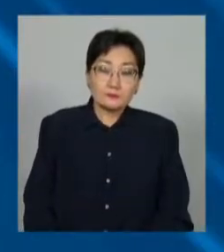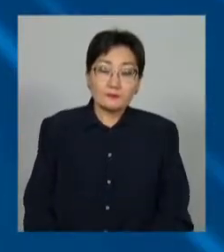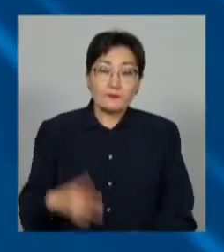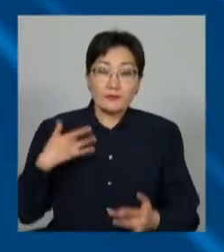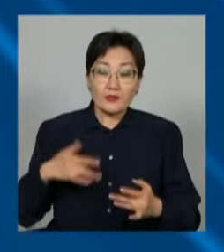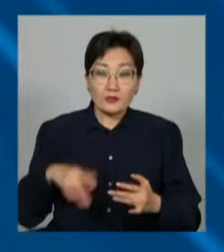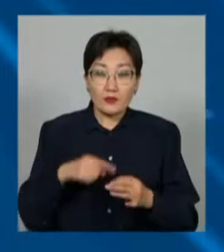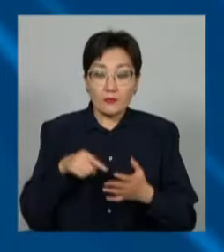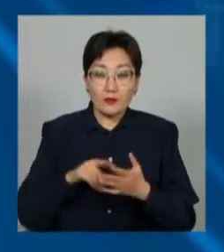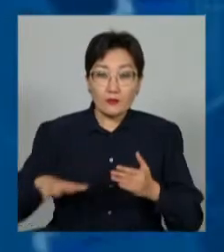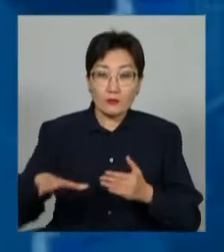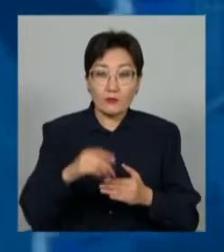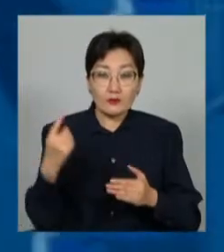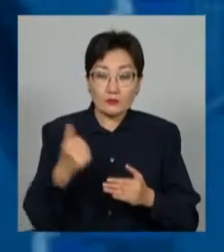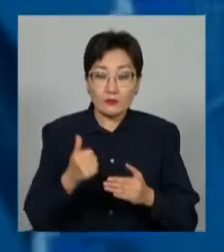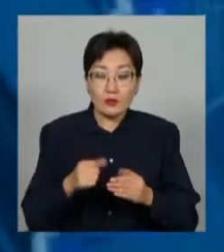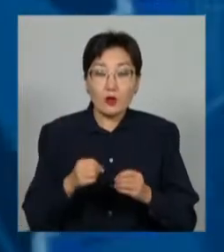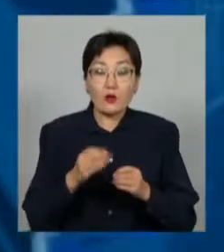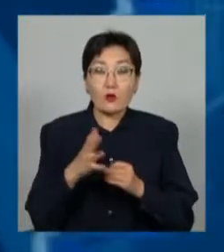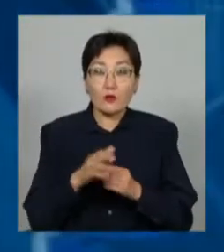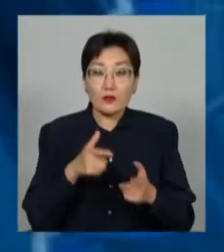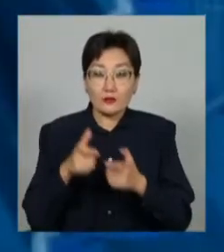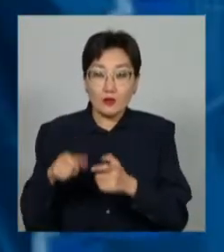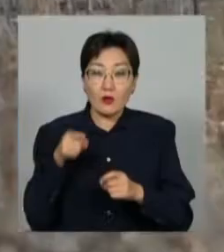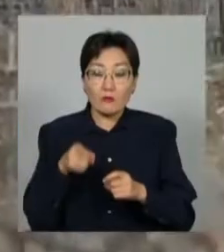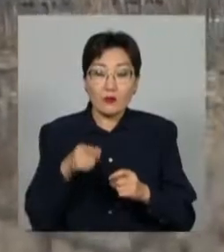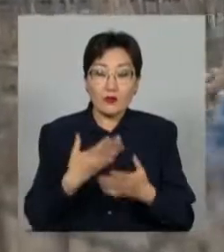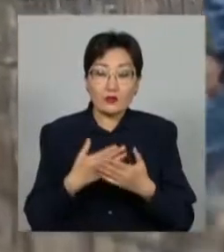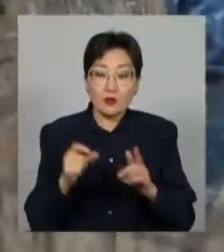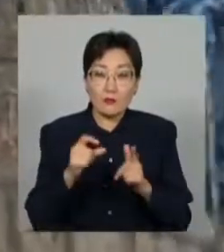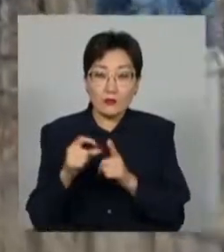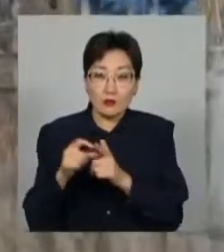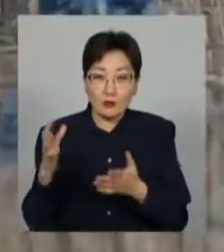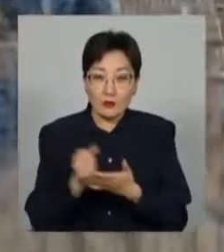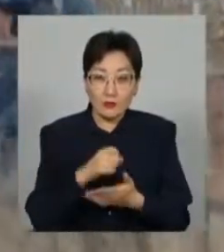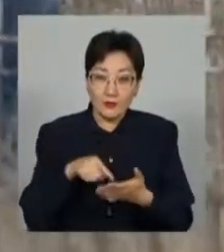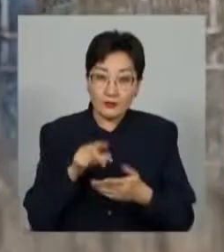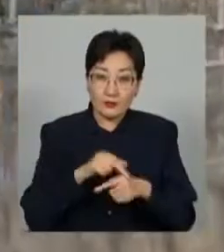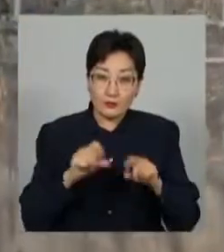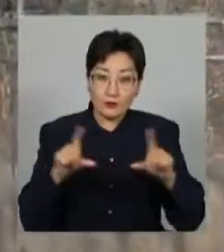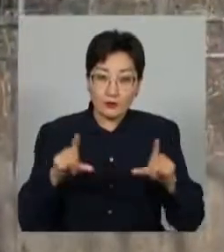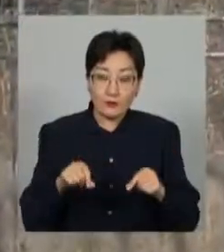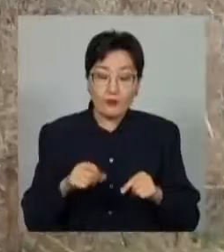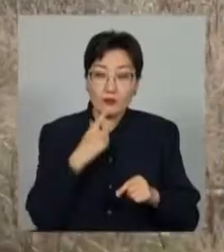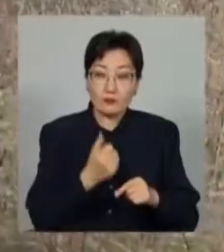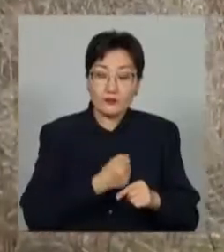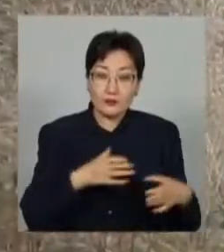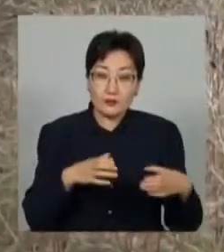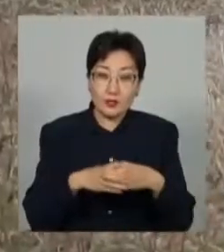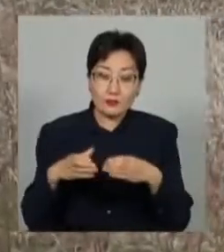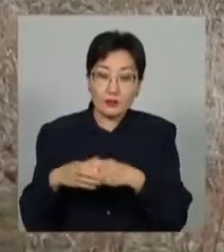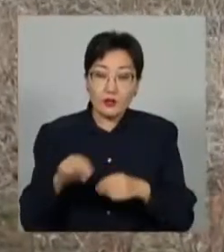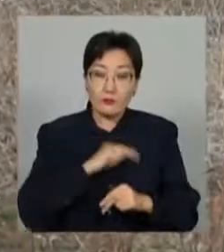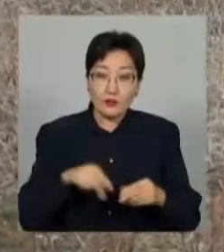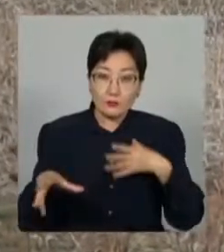Тараз қаласы аумағынан бір аптада 15 қару мен мыңға жуық патрон табылды. Қалалық полиция басқармасының мамандары Ұлттық Ұлан әскери жасақ